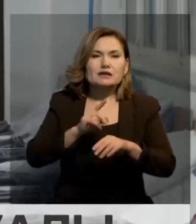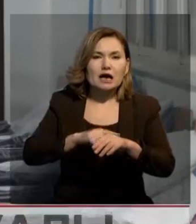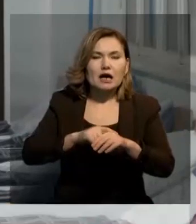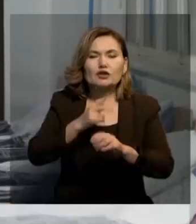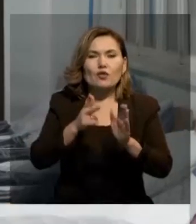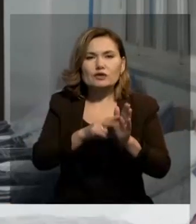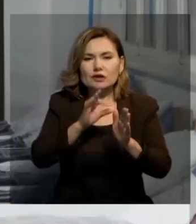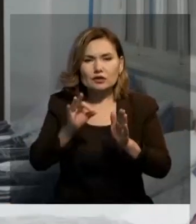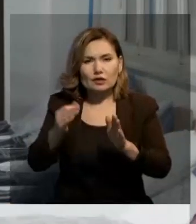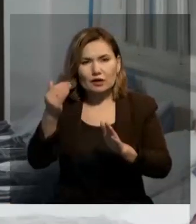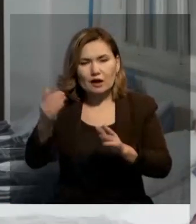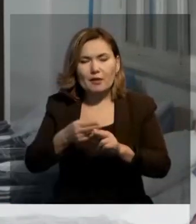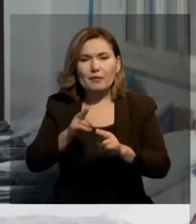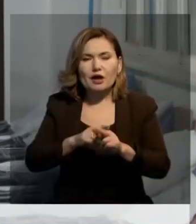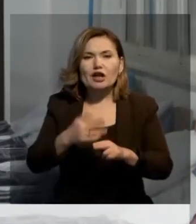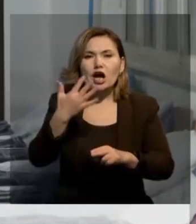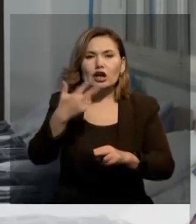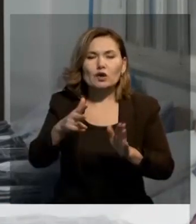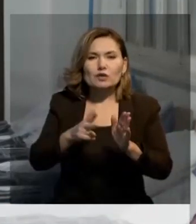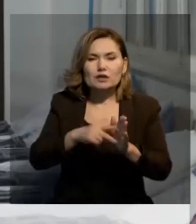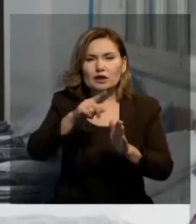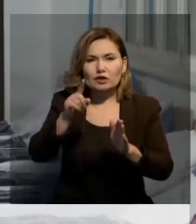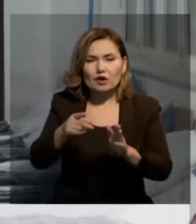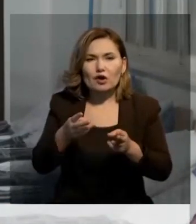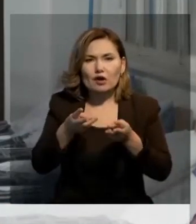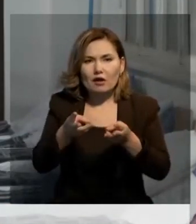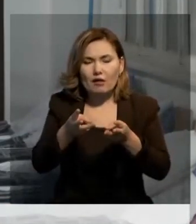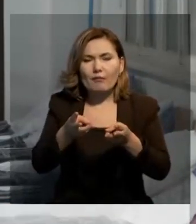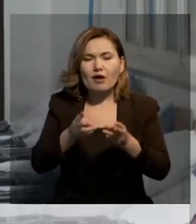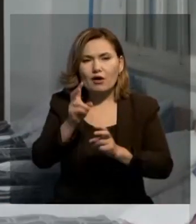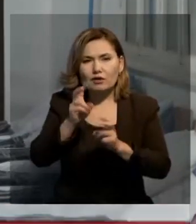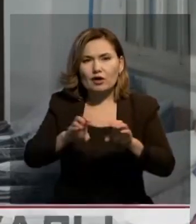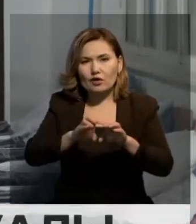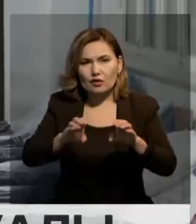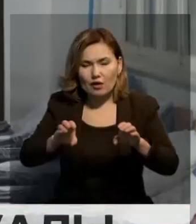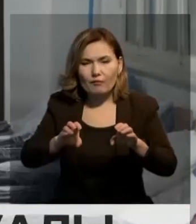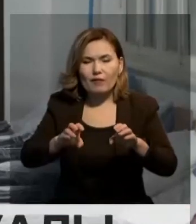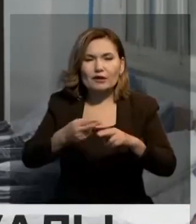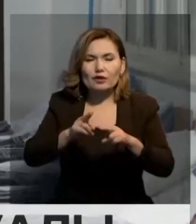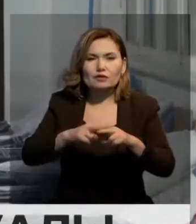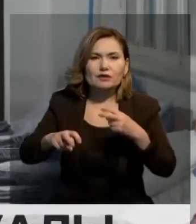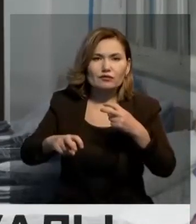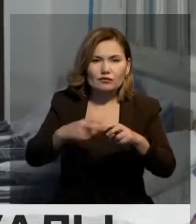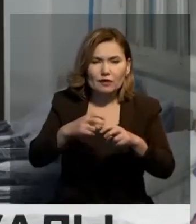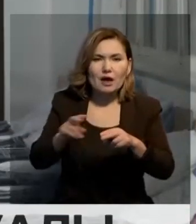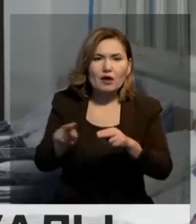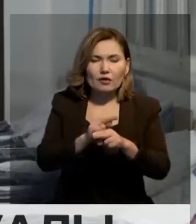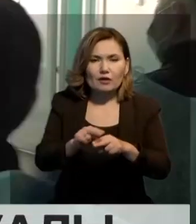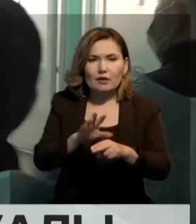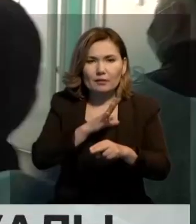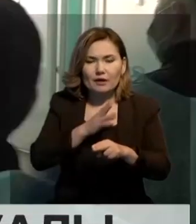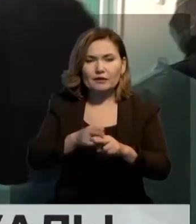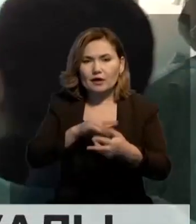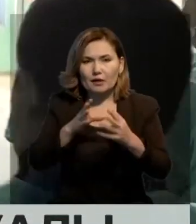қарай 52-ші орталық жылу пунктіндегі ақауды жою үшін бір магистраль жылу желісінен ажыратылған болатын. Яғни бұл